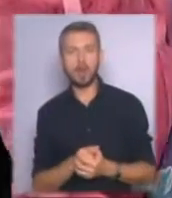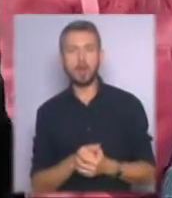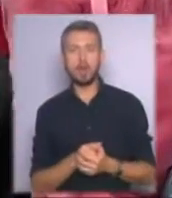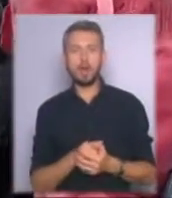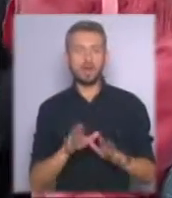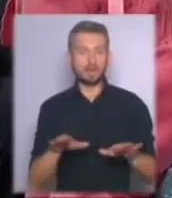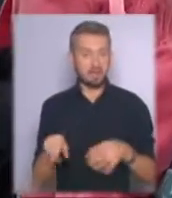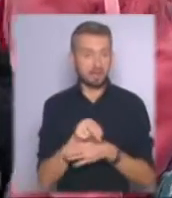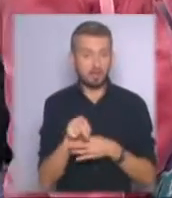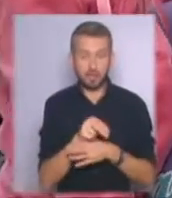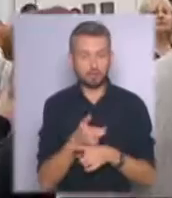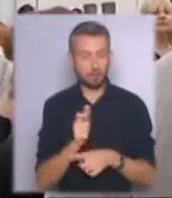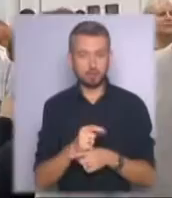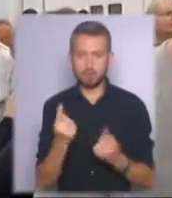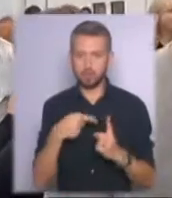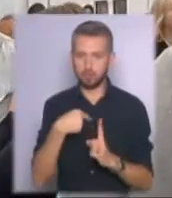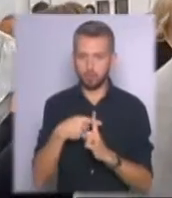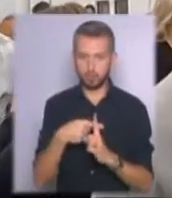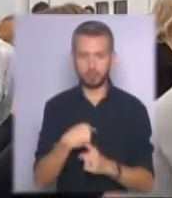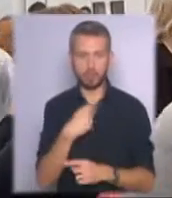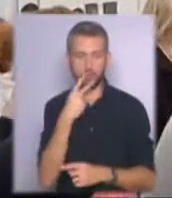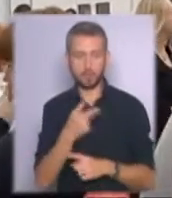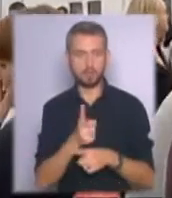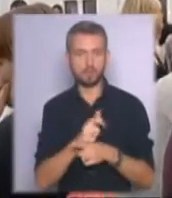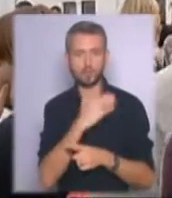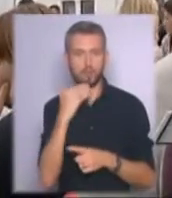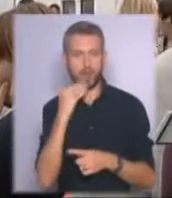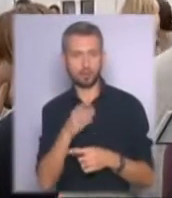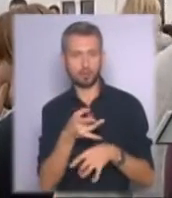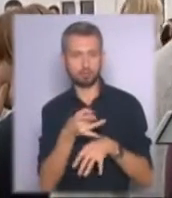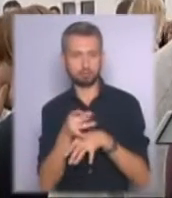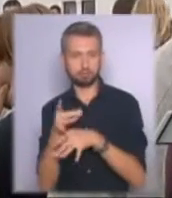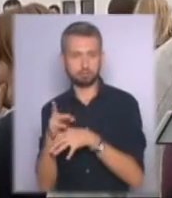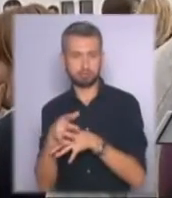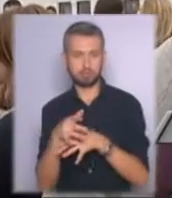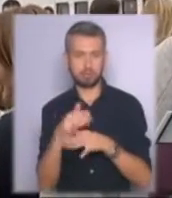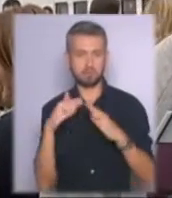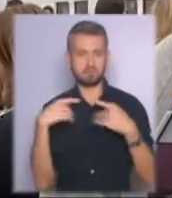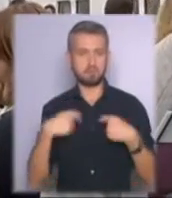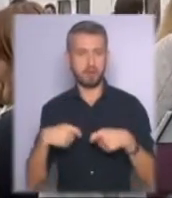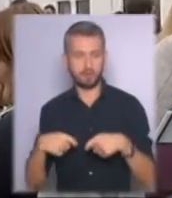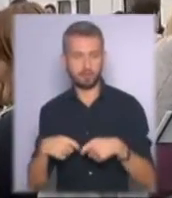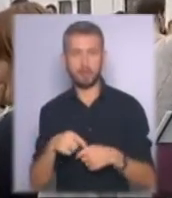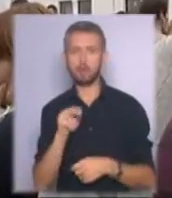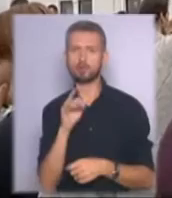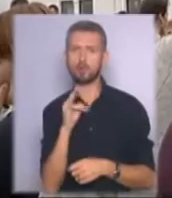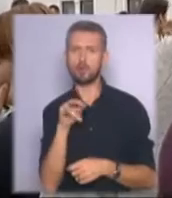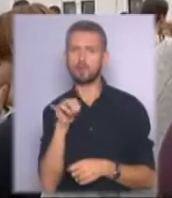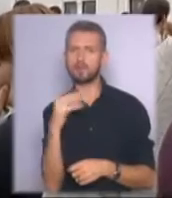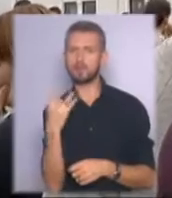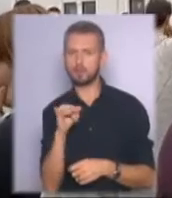Чому? Це дуже великий плюс. Я бачу дуже багато прибрано мафів. От, на моєму особливо там Чоколівський бульвар, там дуже